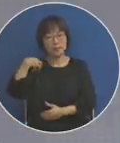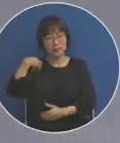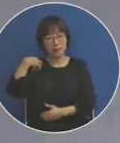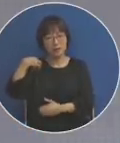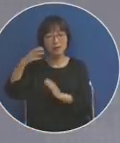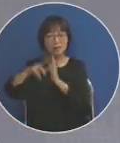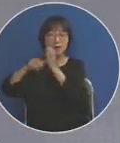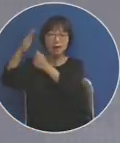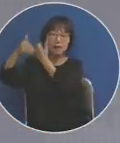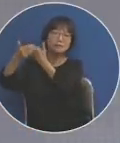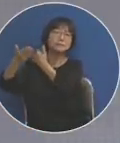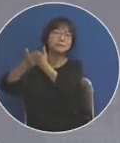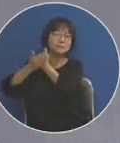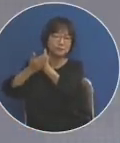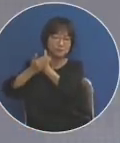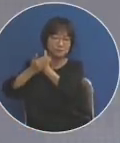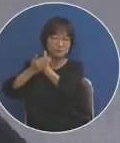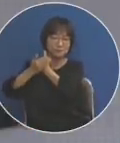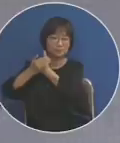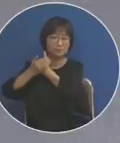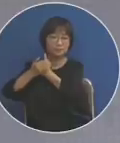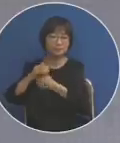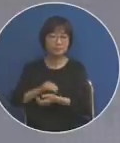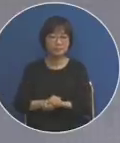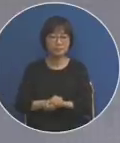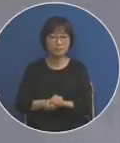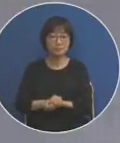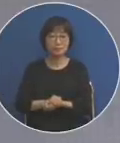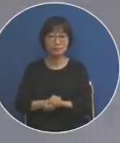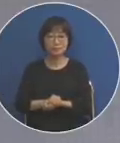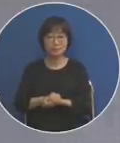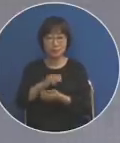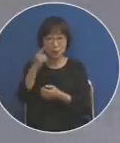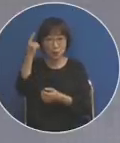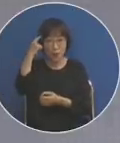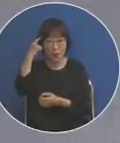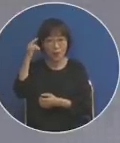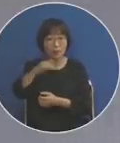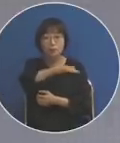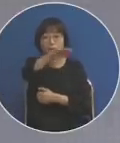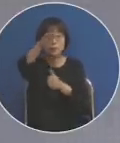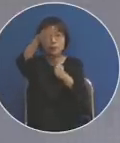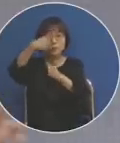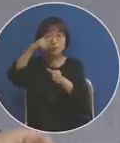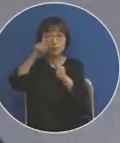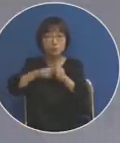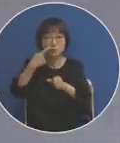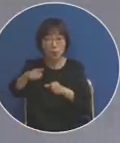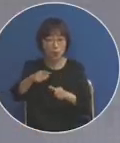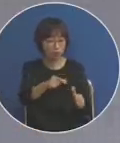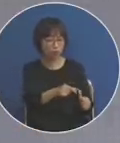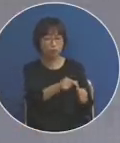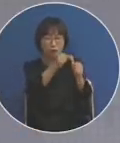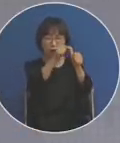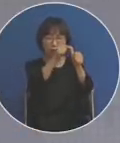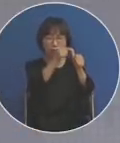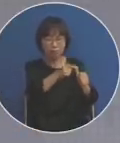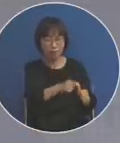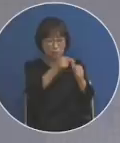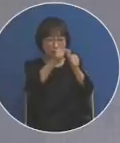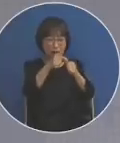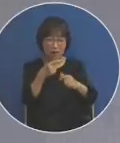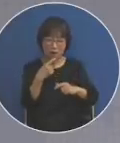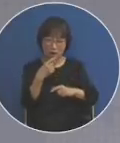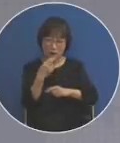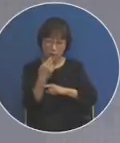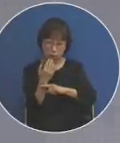then God will let go of all that. 왜냐? 구원이 횃불같이 나타나도록 불렀다고 돼 있어요. Why? Because he has called us so that his salvation will be